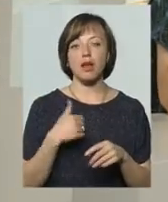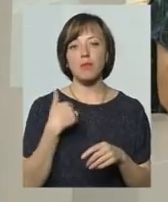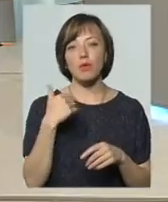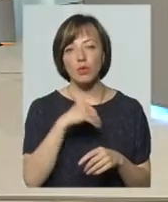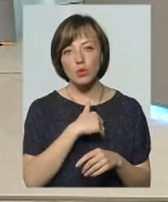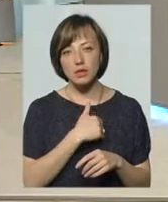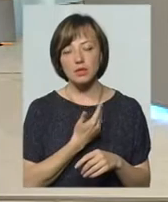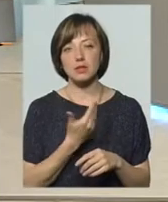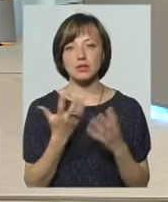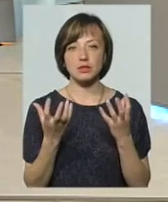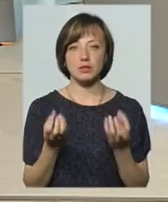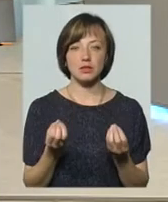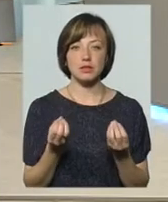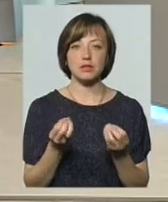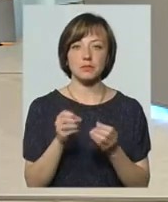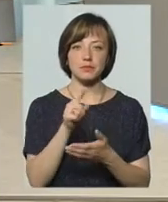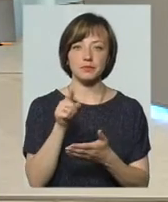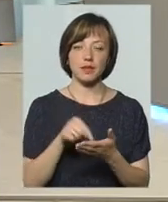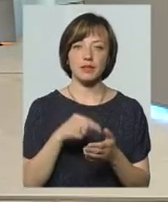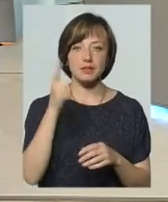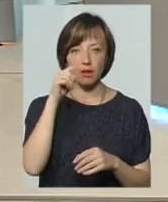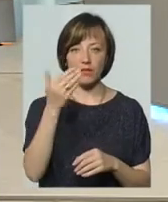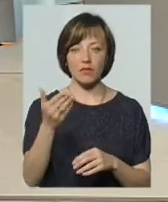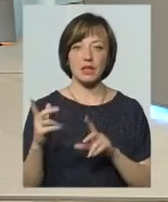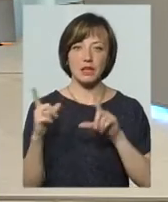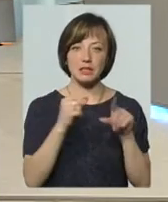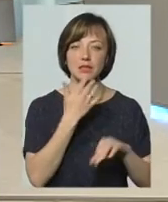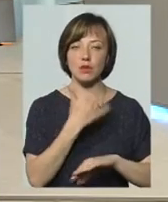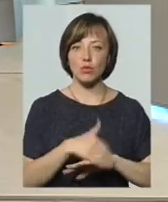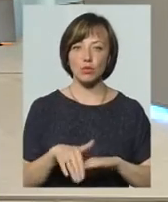хотіла, щоб, я знаю, ви їздили